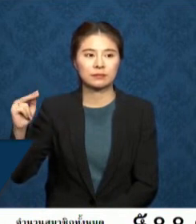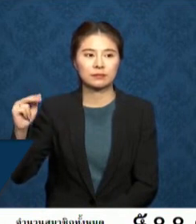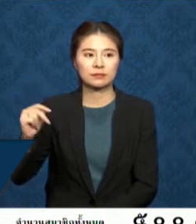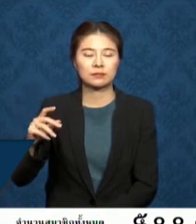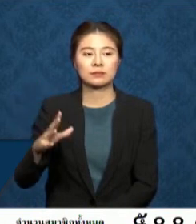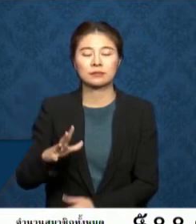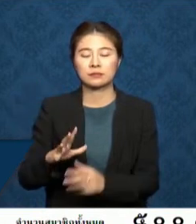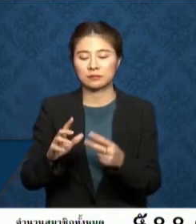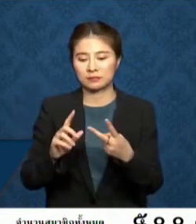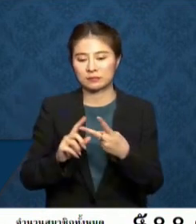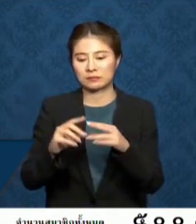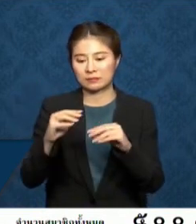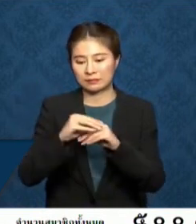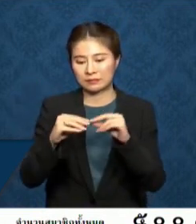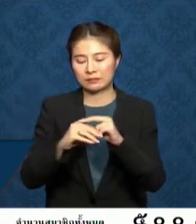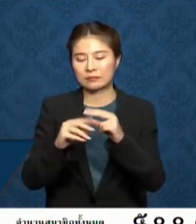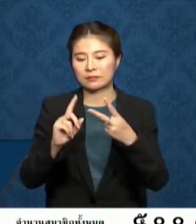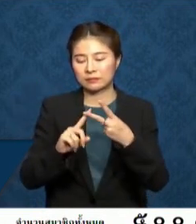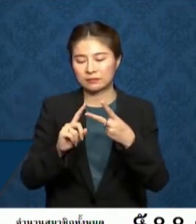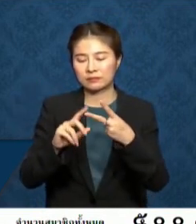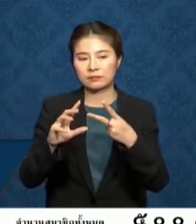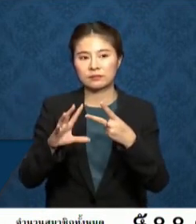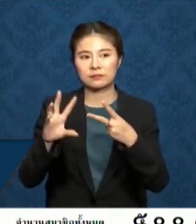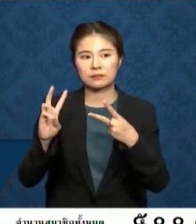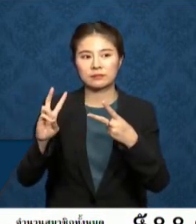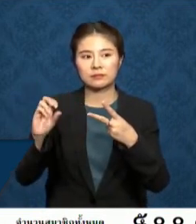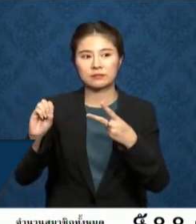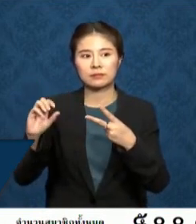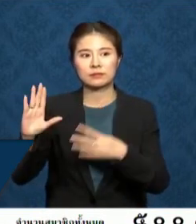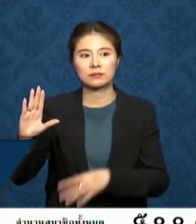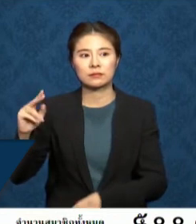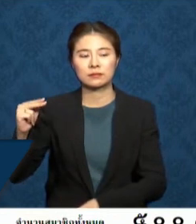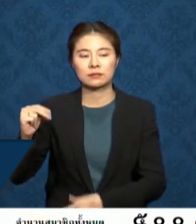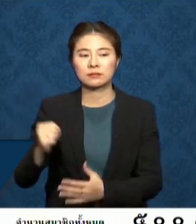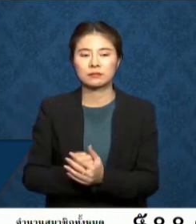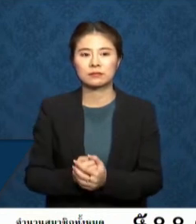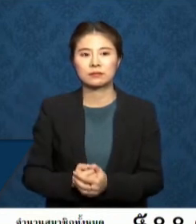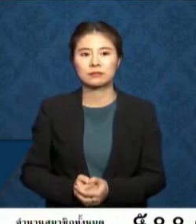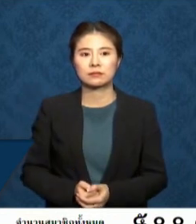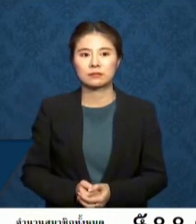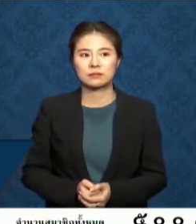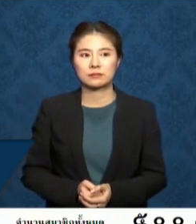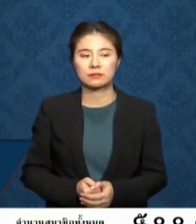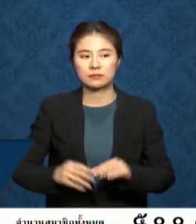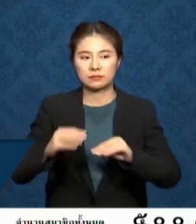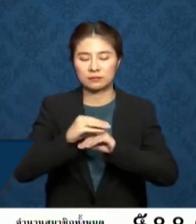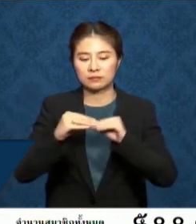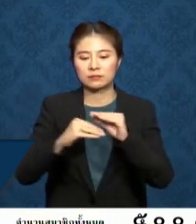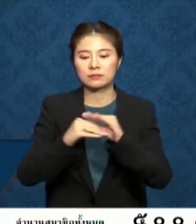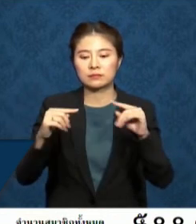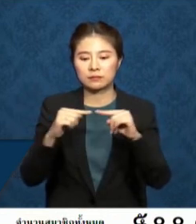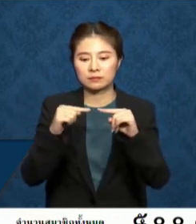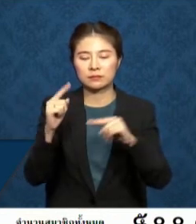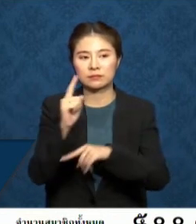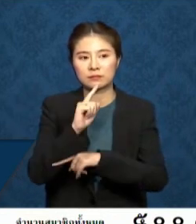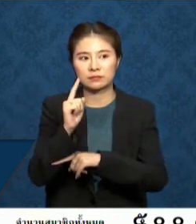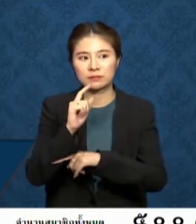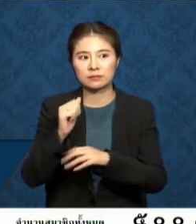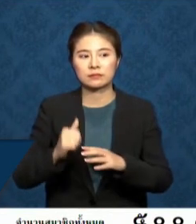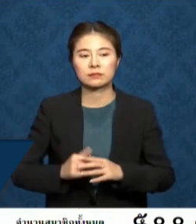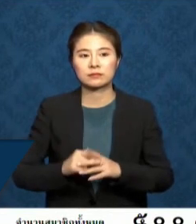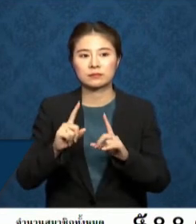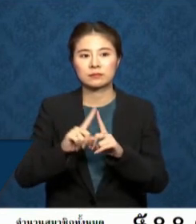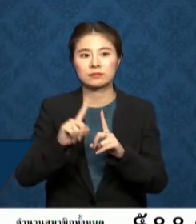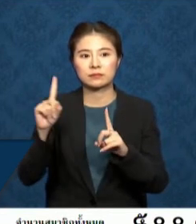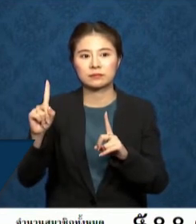ก็หลายท่านอาจจะมองข้ามไปนะครับเพราะตัวเลขมันน้อยนะครับทีนี้สไลด์ต่อไปครับโครงการที่ว่านี้นะครับอันแรกนะ